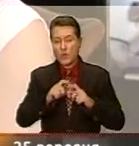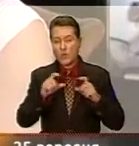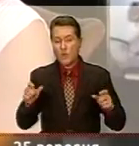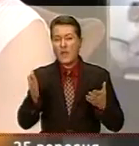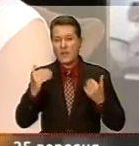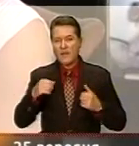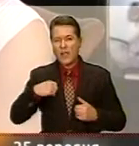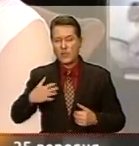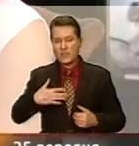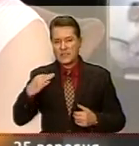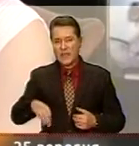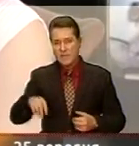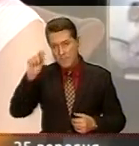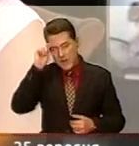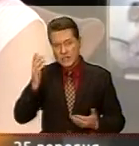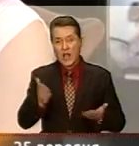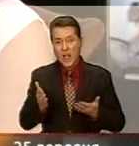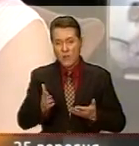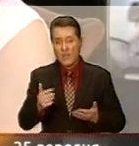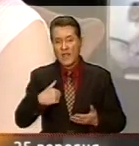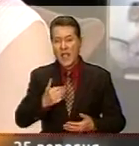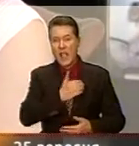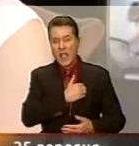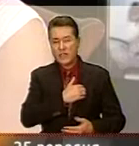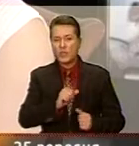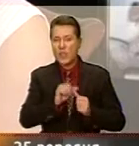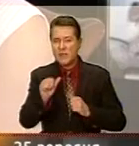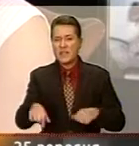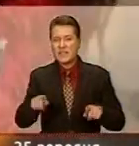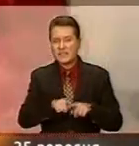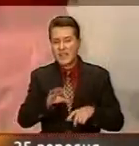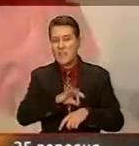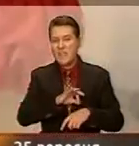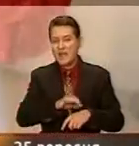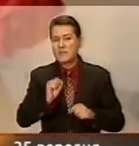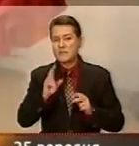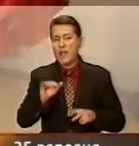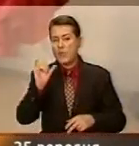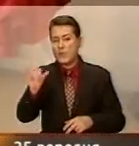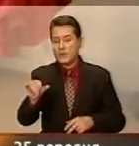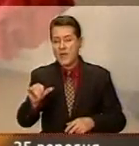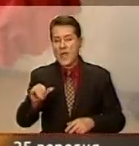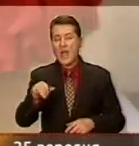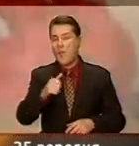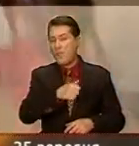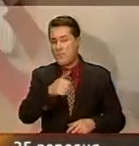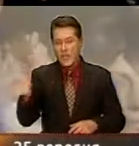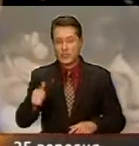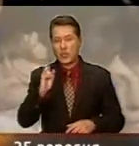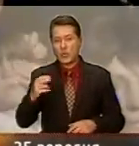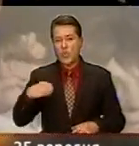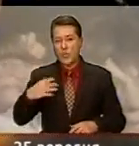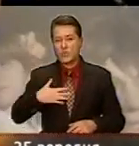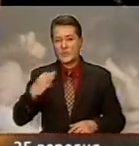давай усиновим мальчика, говорю, только не такого. Он говорит, какого? Я говорю, я хочу усиновить именно с таким діагнозом, как у тебя. Тоді в Україні вони стали першими, хто наважився